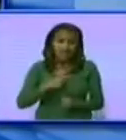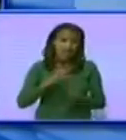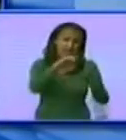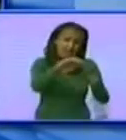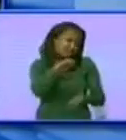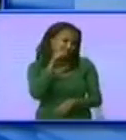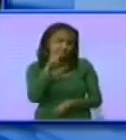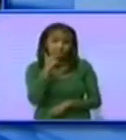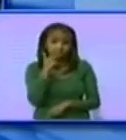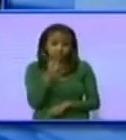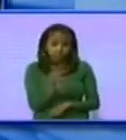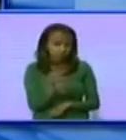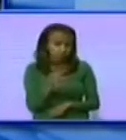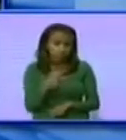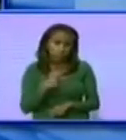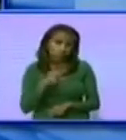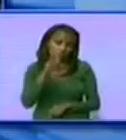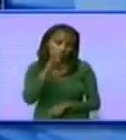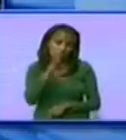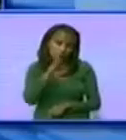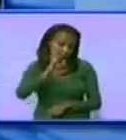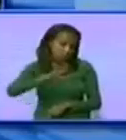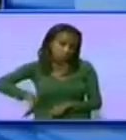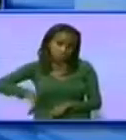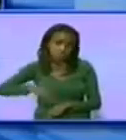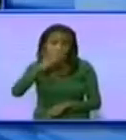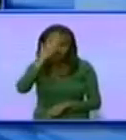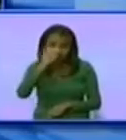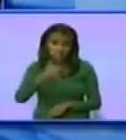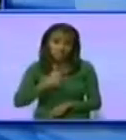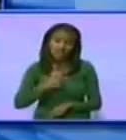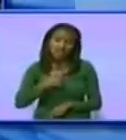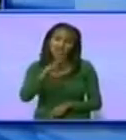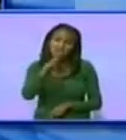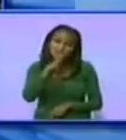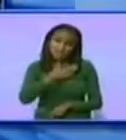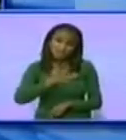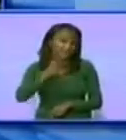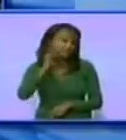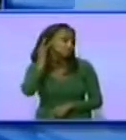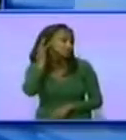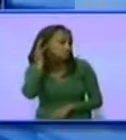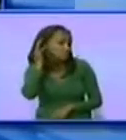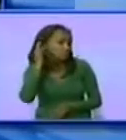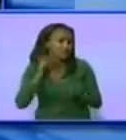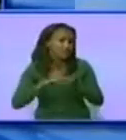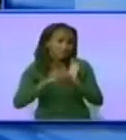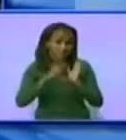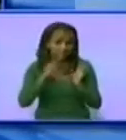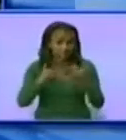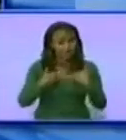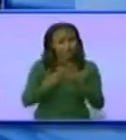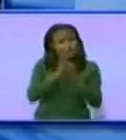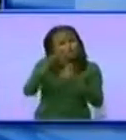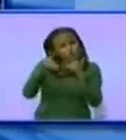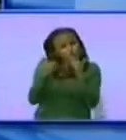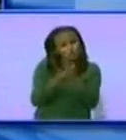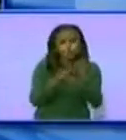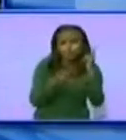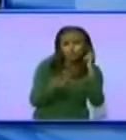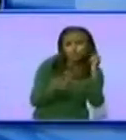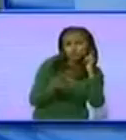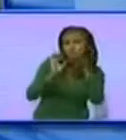እንኳን ብዬ እንትን ካልኩኝ አትሄድም እሷ። ለምን የእናቴ ጆሮ ነኝ እኔ። እዛ የሚባለውን ነገር በሙሉ ለእሷ